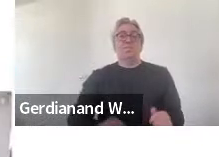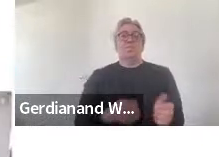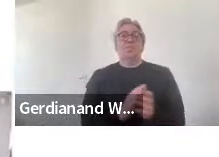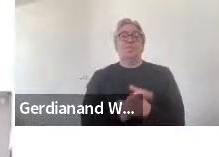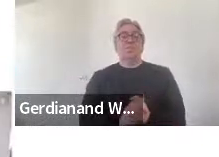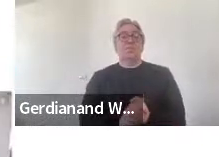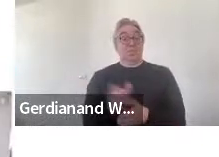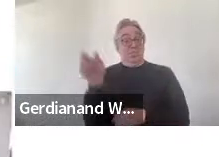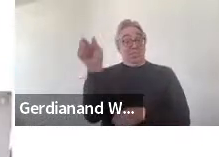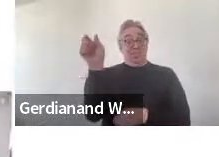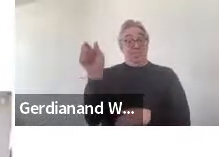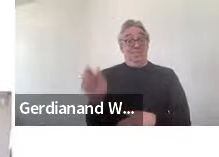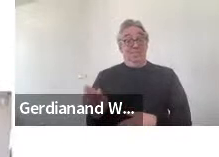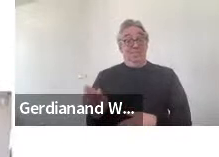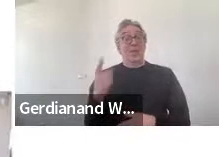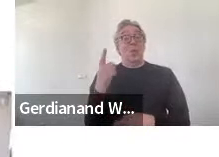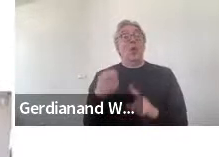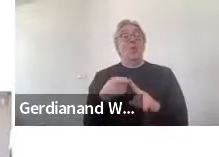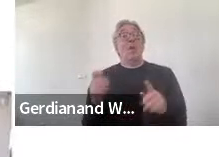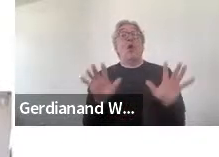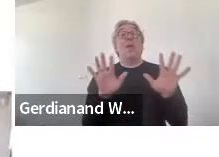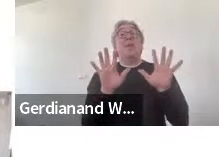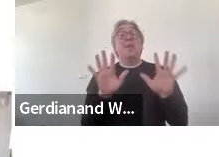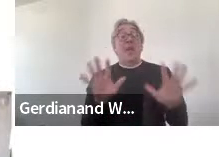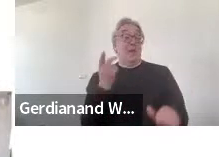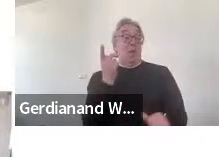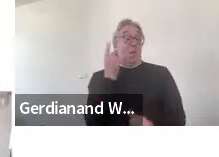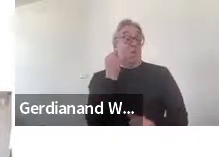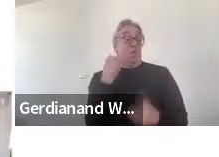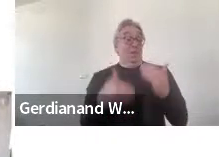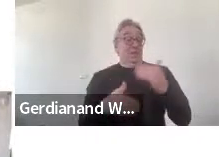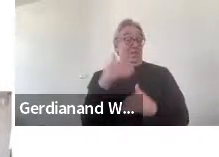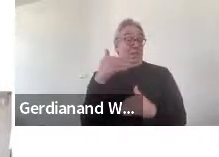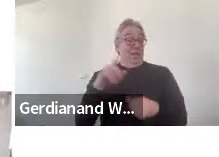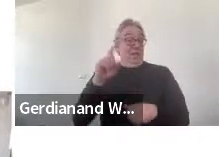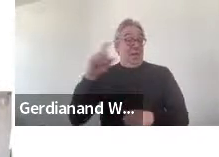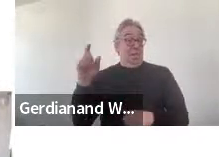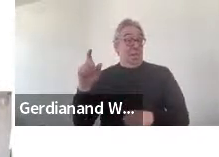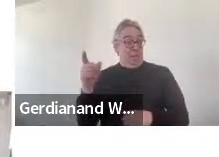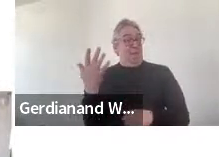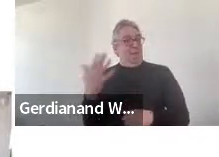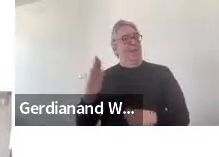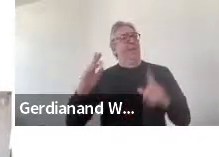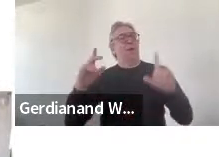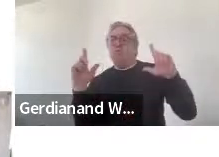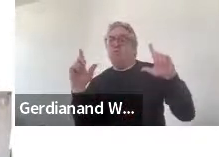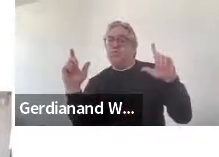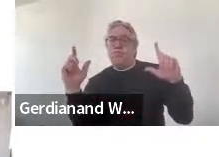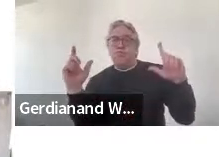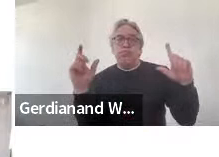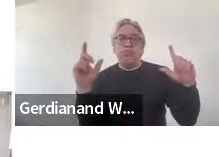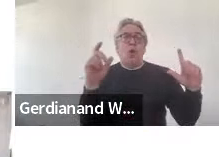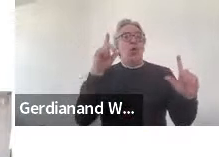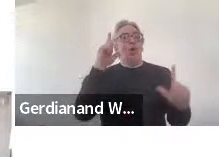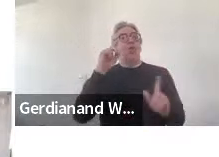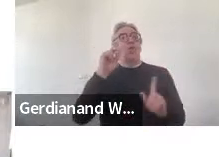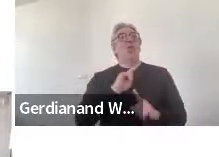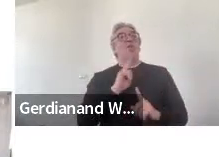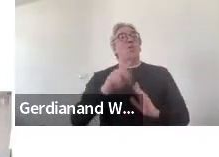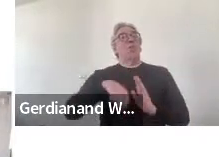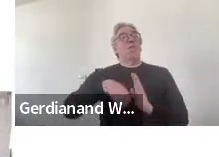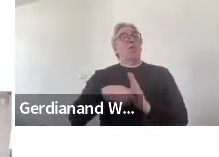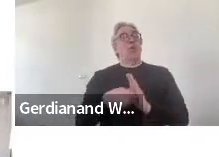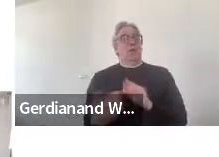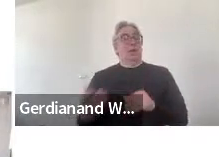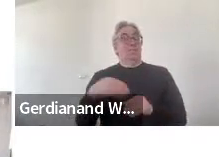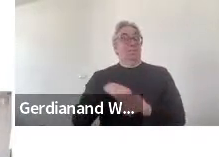Ganga was one of 10 women with disabilities from Nepal who participated in this Photovoice project. As the first